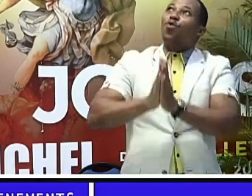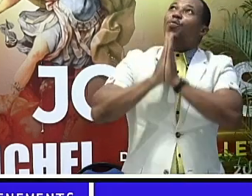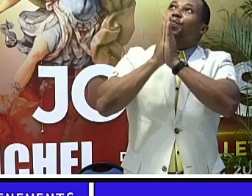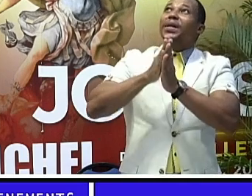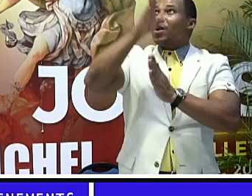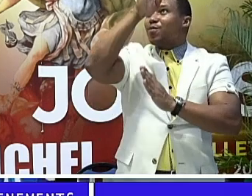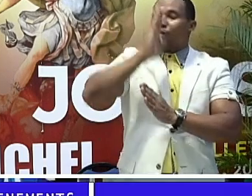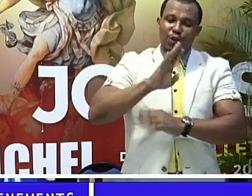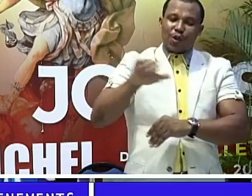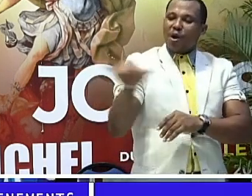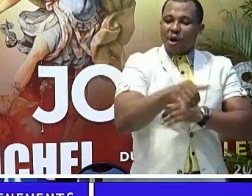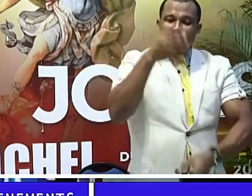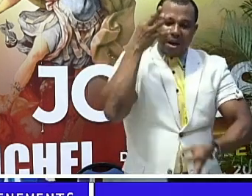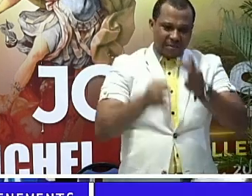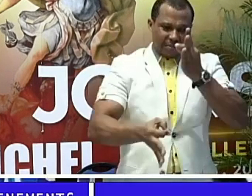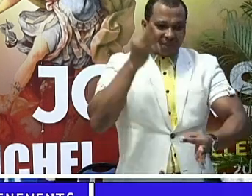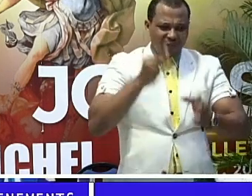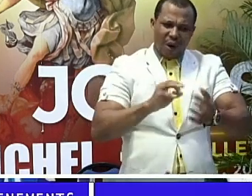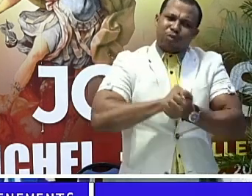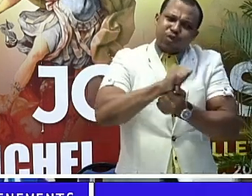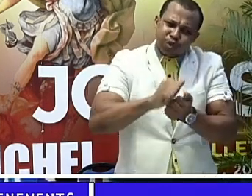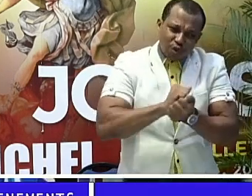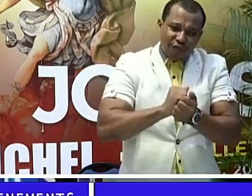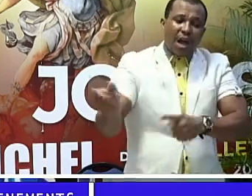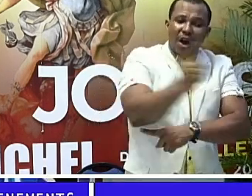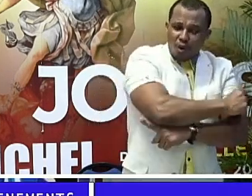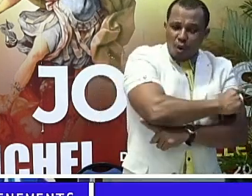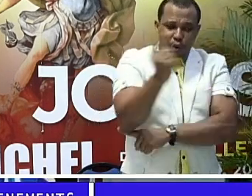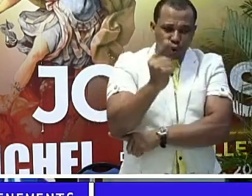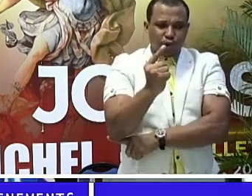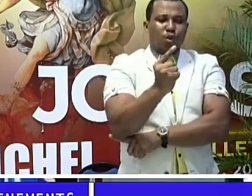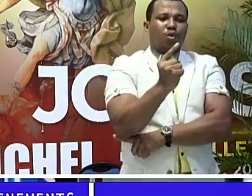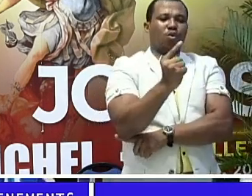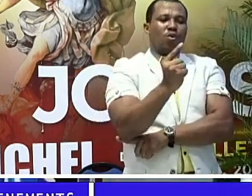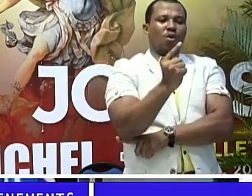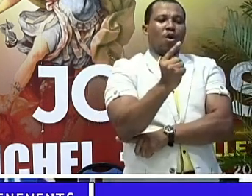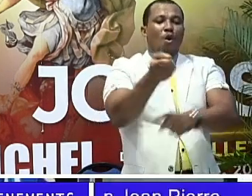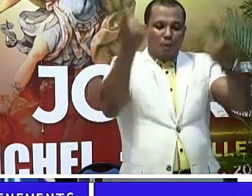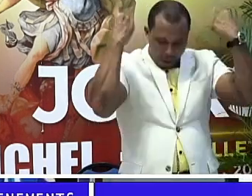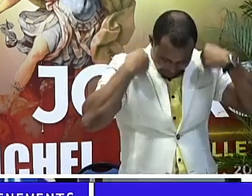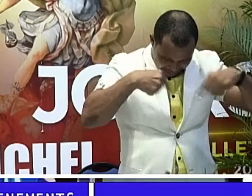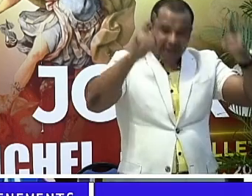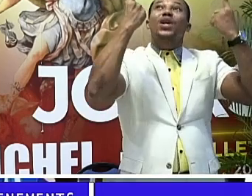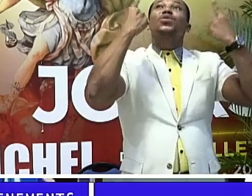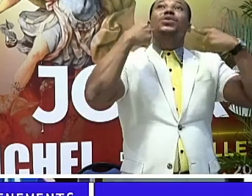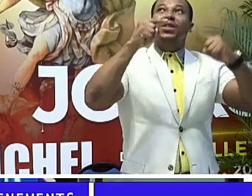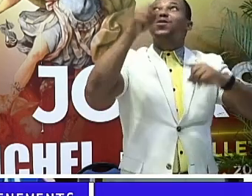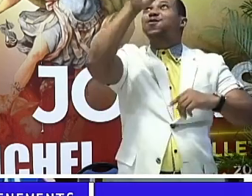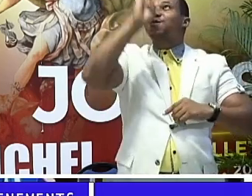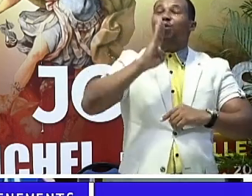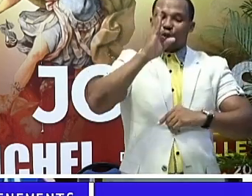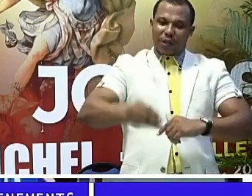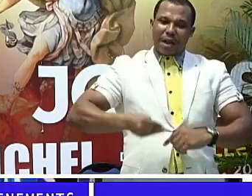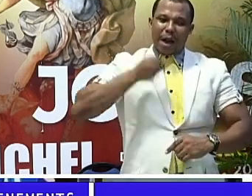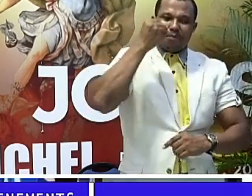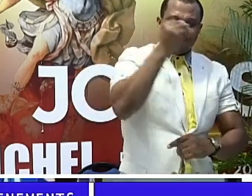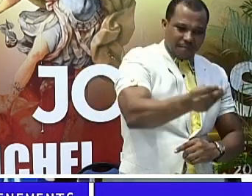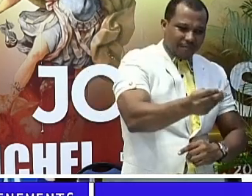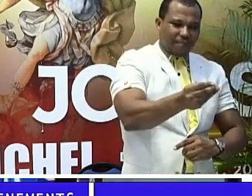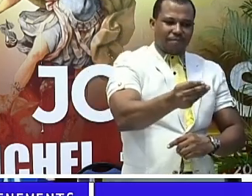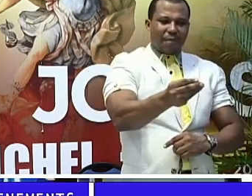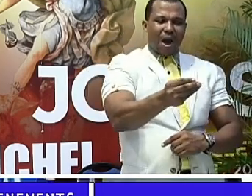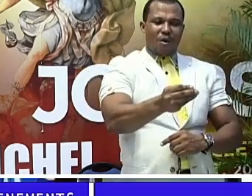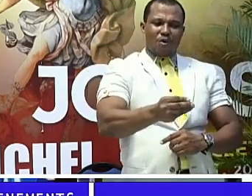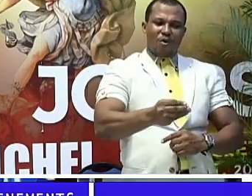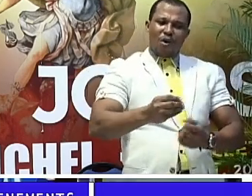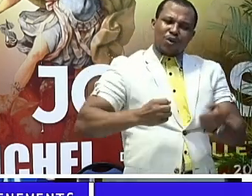vous souffrez, à bonjour quand même, bagayo qui pour virer. Pas quitter quelqu'un qui prend tête ou, pas quelqu'un qui a